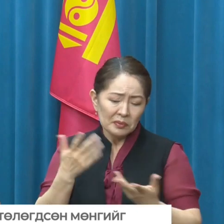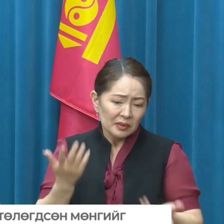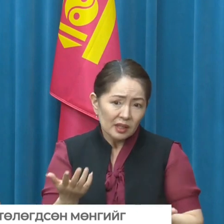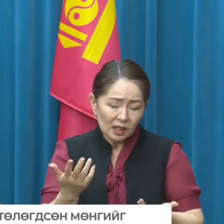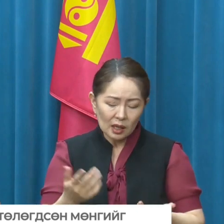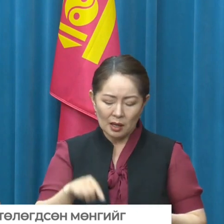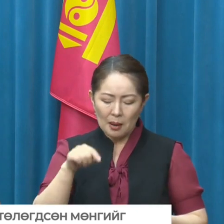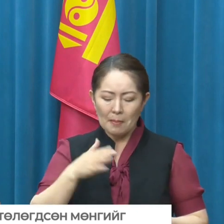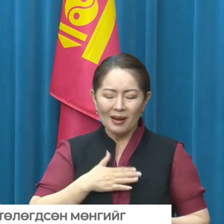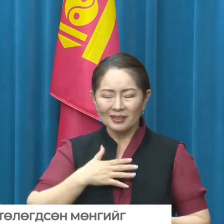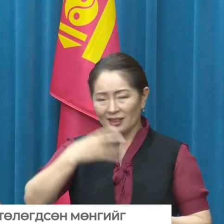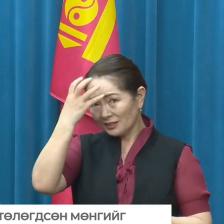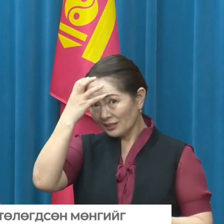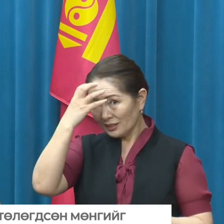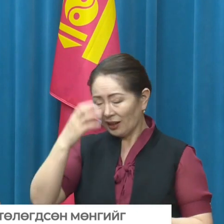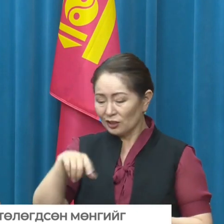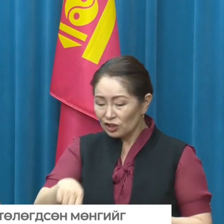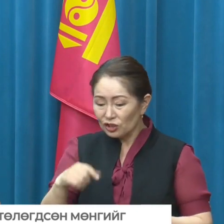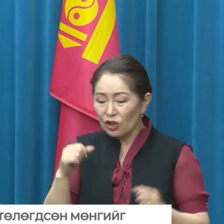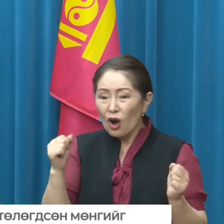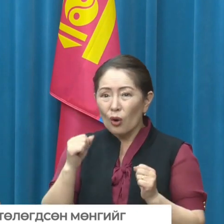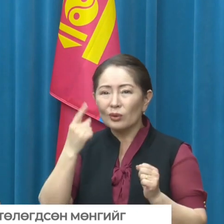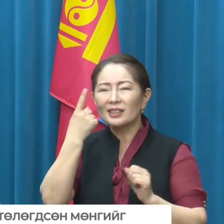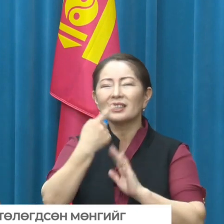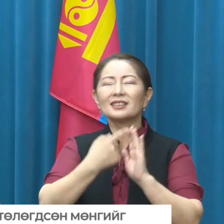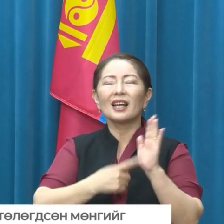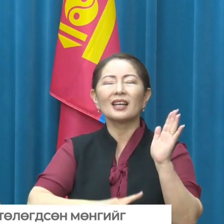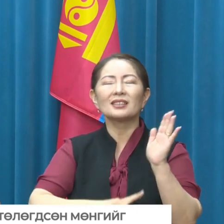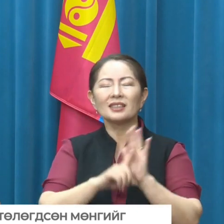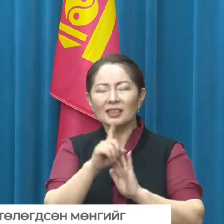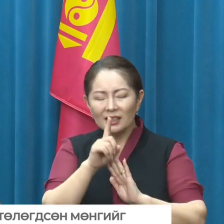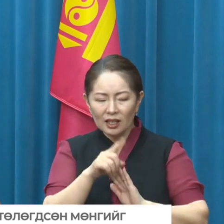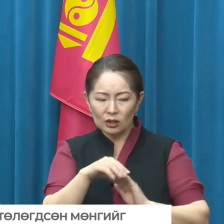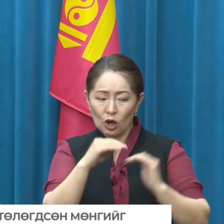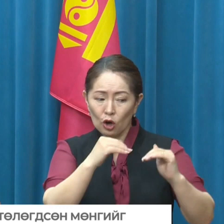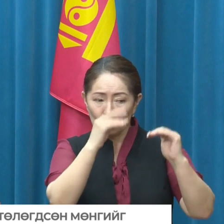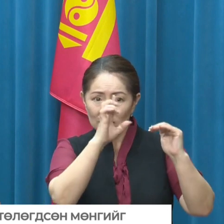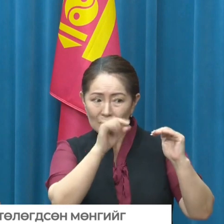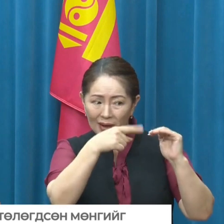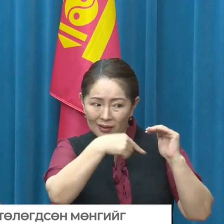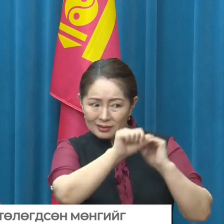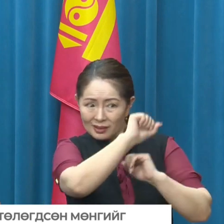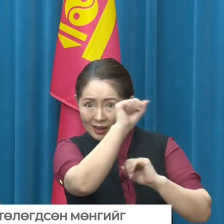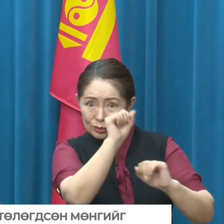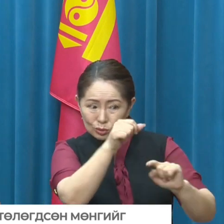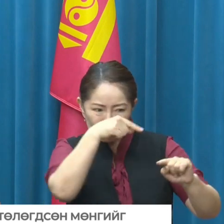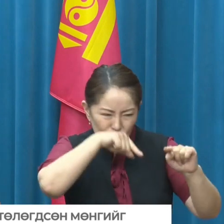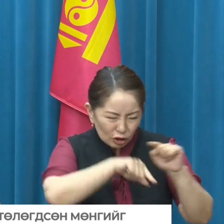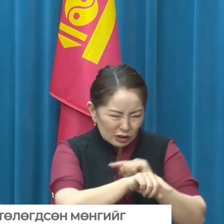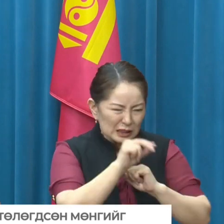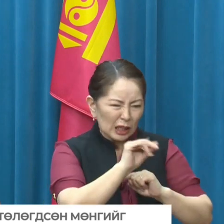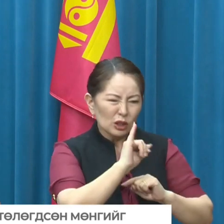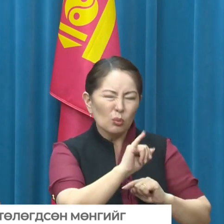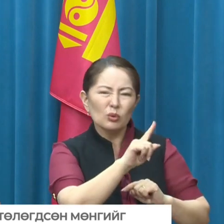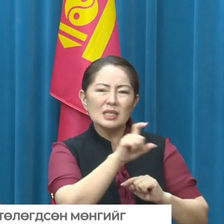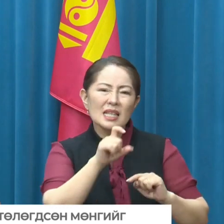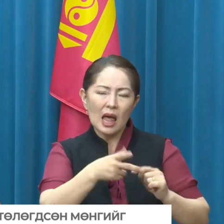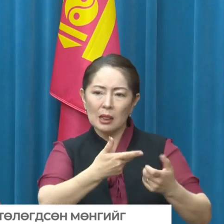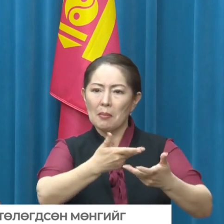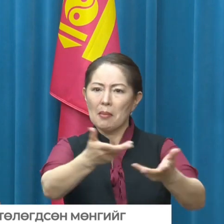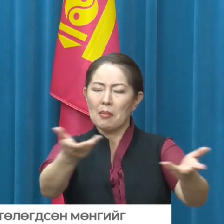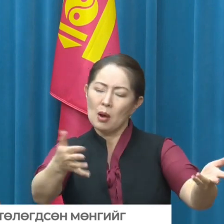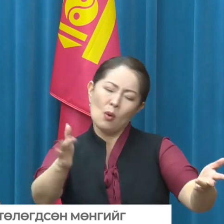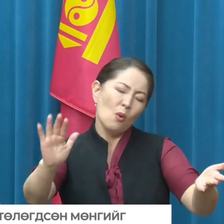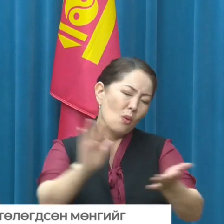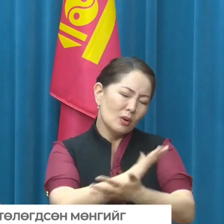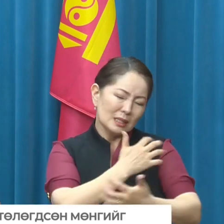одоо энэ өвөл нэг сараас эхлэн хөгжлийн банкны энэ одоо хүндрэлтэй байдал ялангуяа чанаргүй зээлийг одоо богино хугацаанд төлүүлэх энэ ажил руу